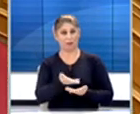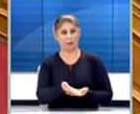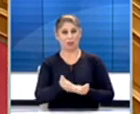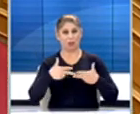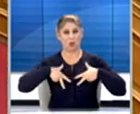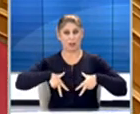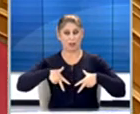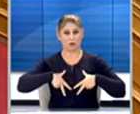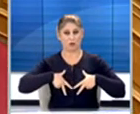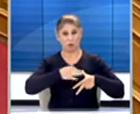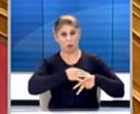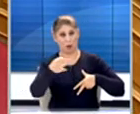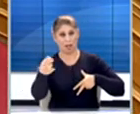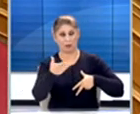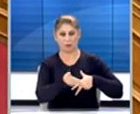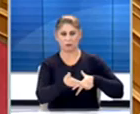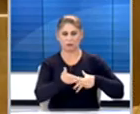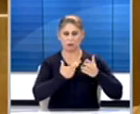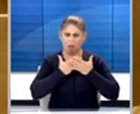Τεράστιες ελλείψεις λοιπόν εκεί.